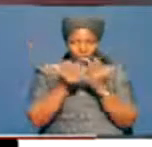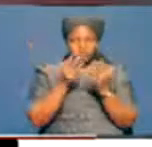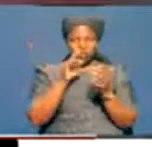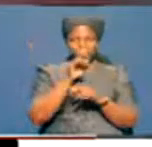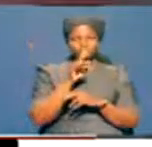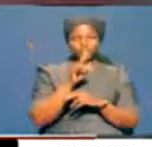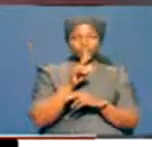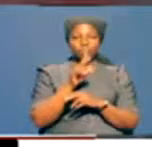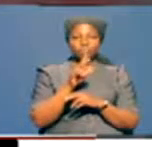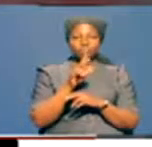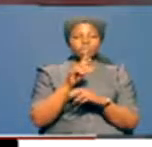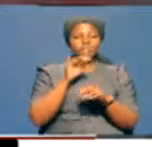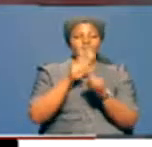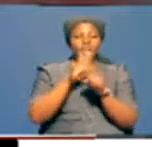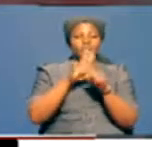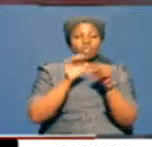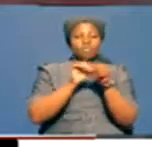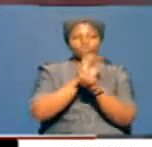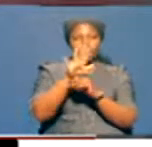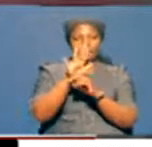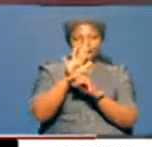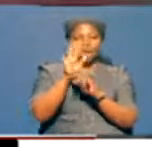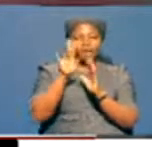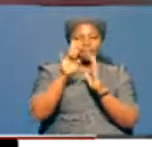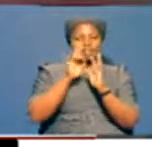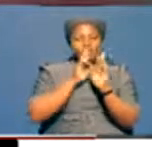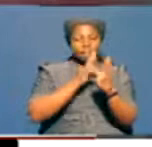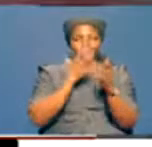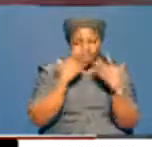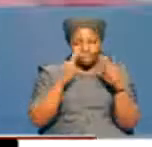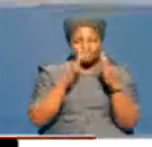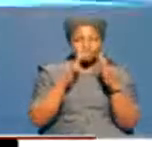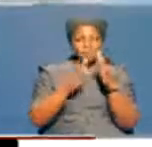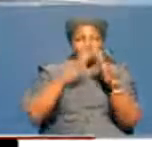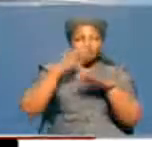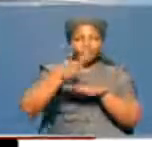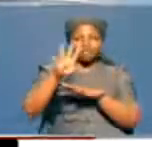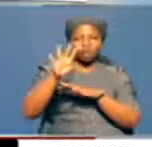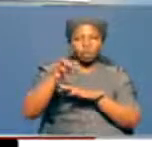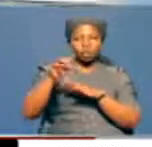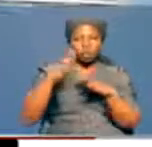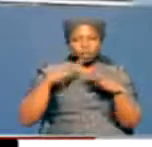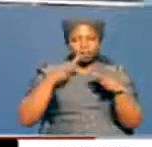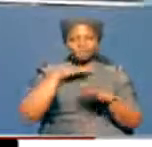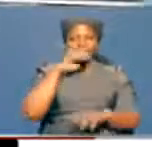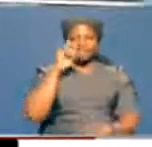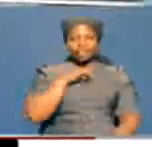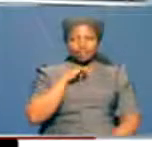COVID-19 vimerekodiwa, huku zaidi ya milioni 4 wakiangamia.